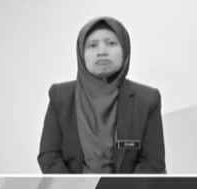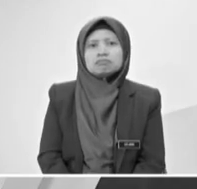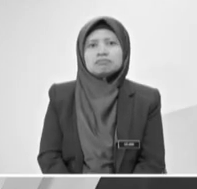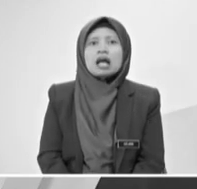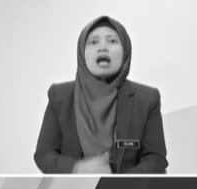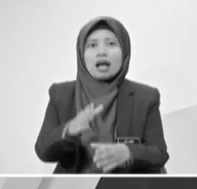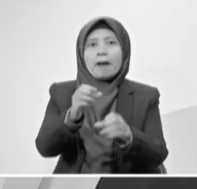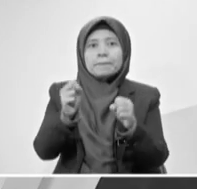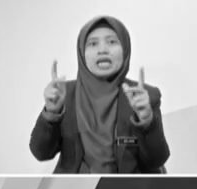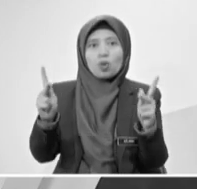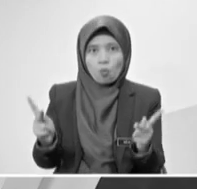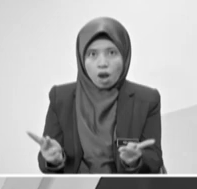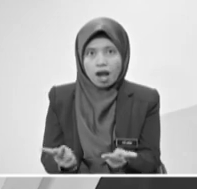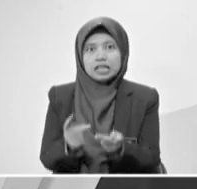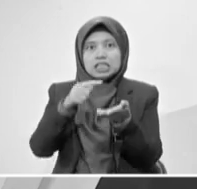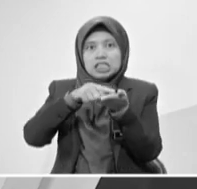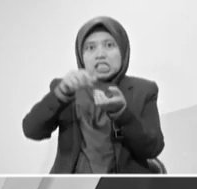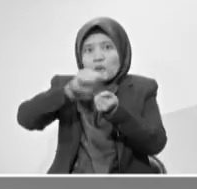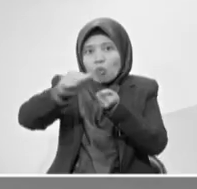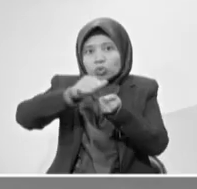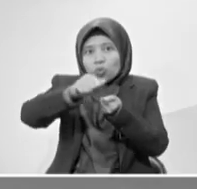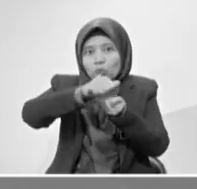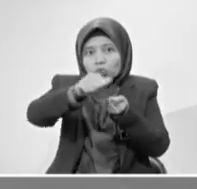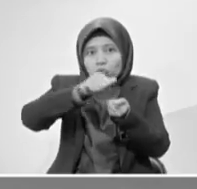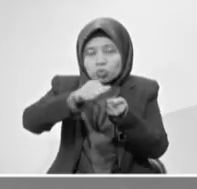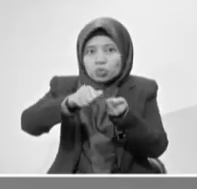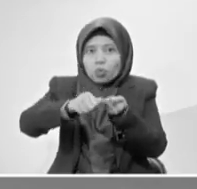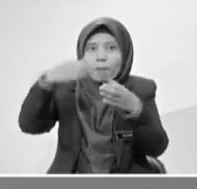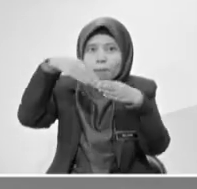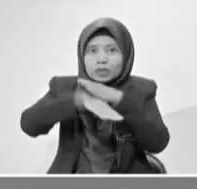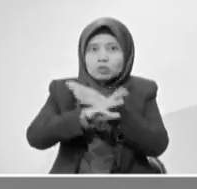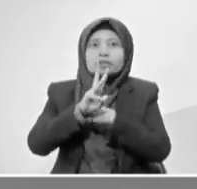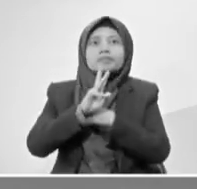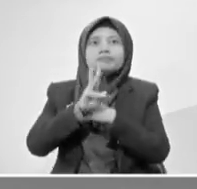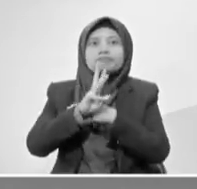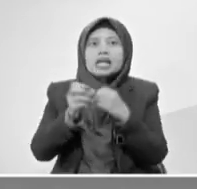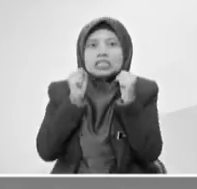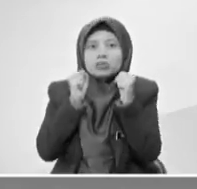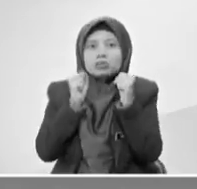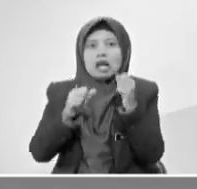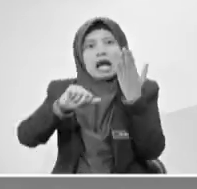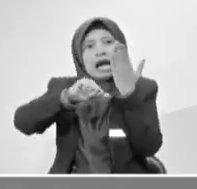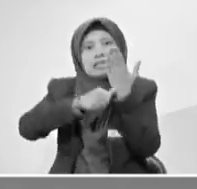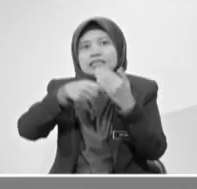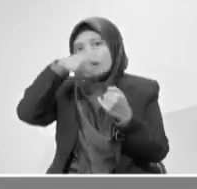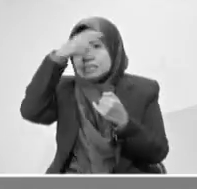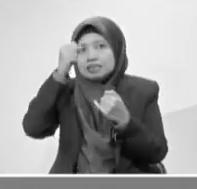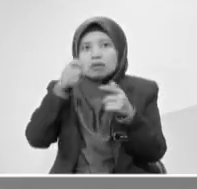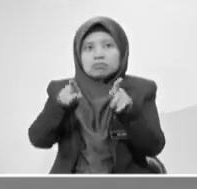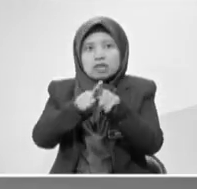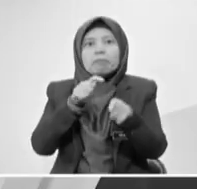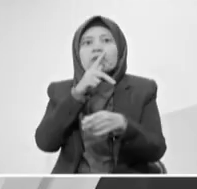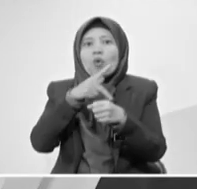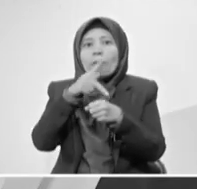kamu ambil arang-arang nih campur dengan air sejuk asalkan hitam macam kopi Jadilah